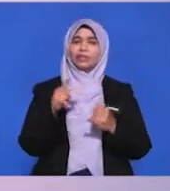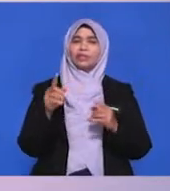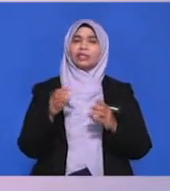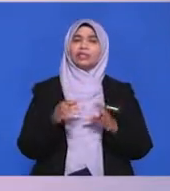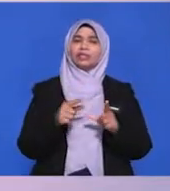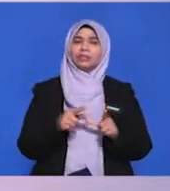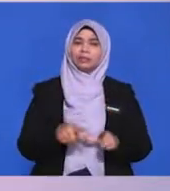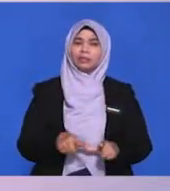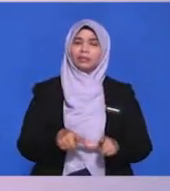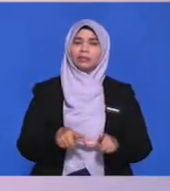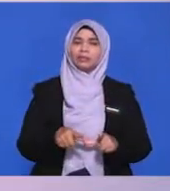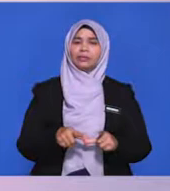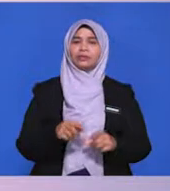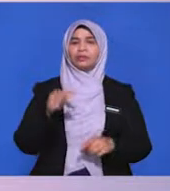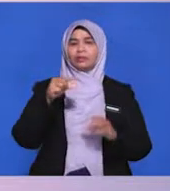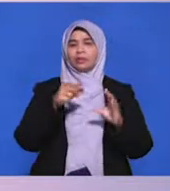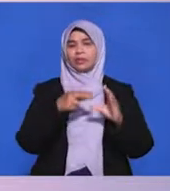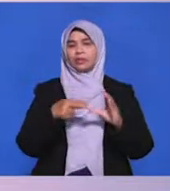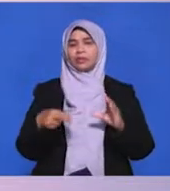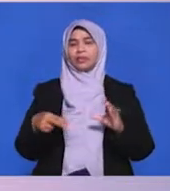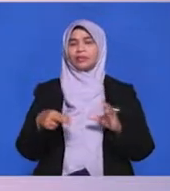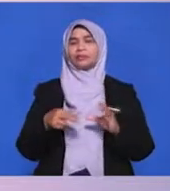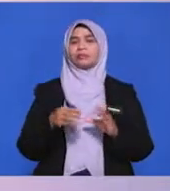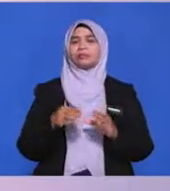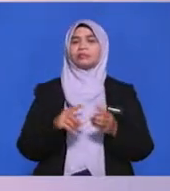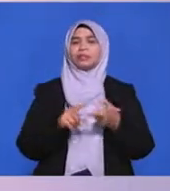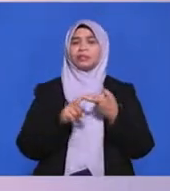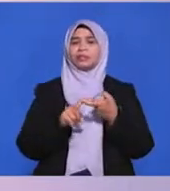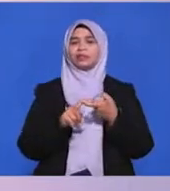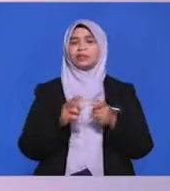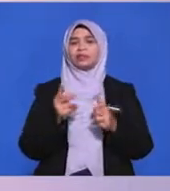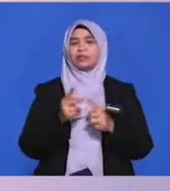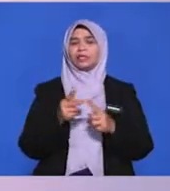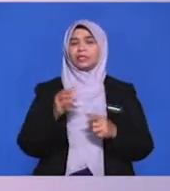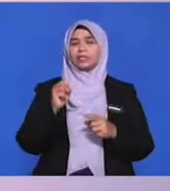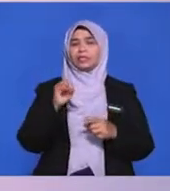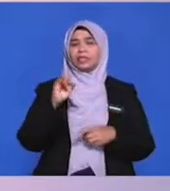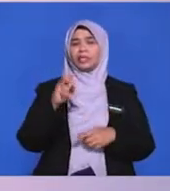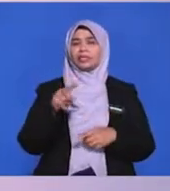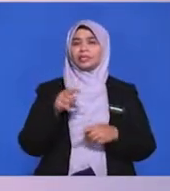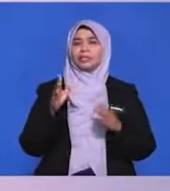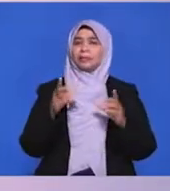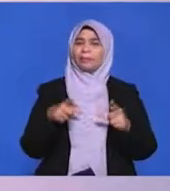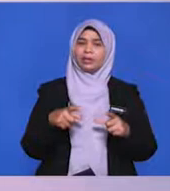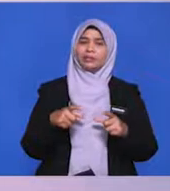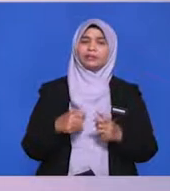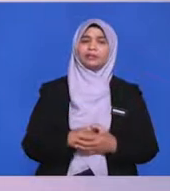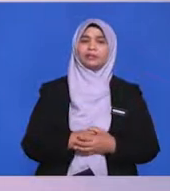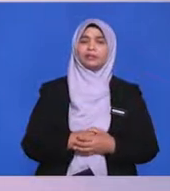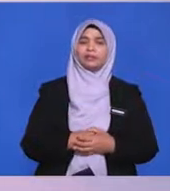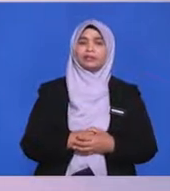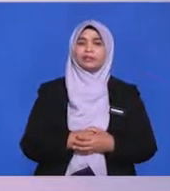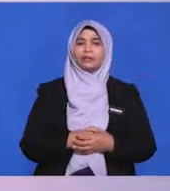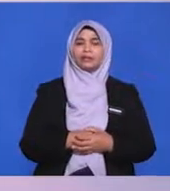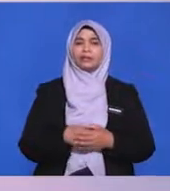bajunya isipadu cash bergantung kepada size sesuatu berkas sebagai contoh di dalam paparan